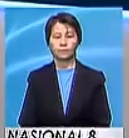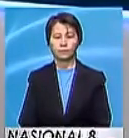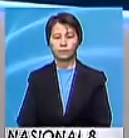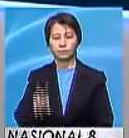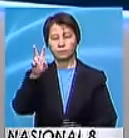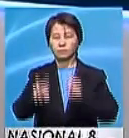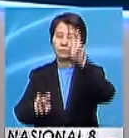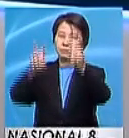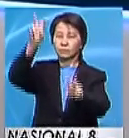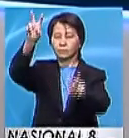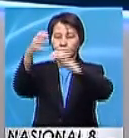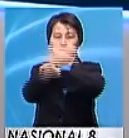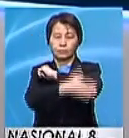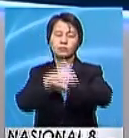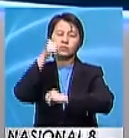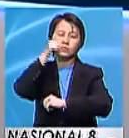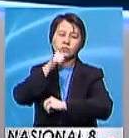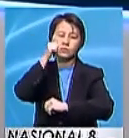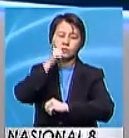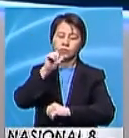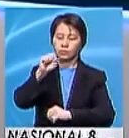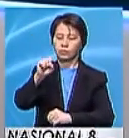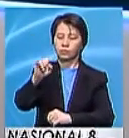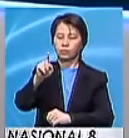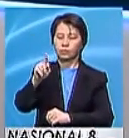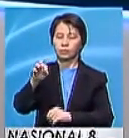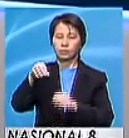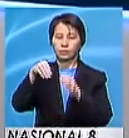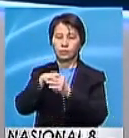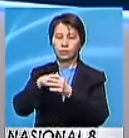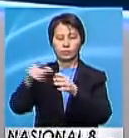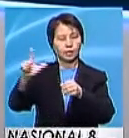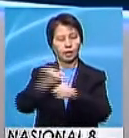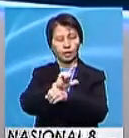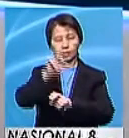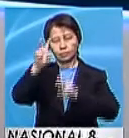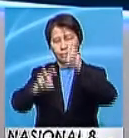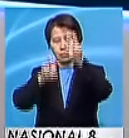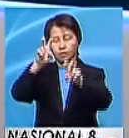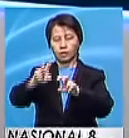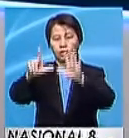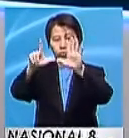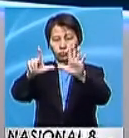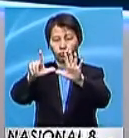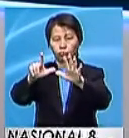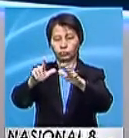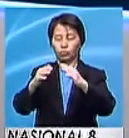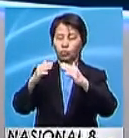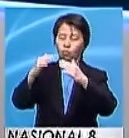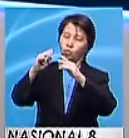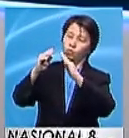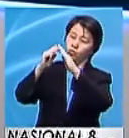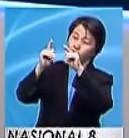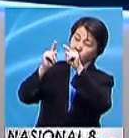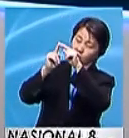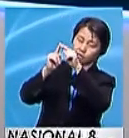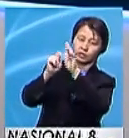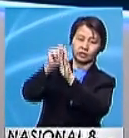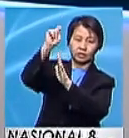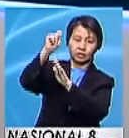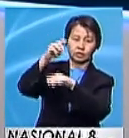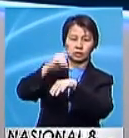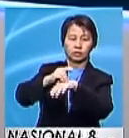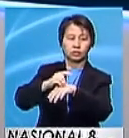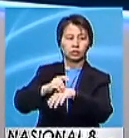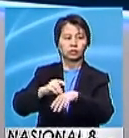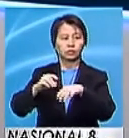Pendaki wanita negara Siti Hanisah Syahrudin yang kini dalam misi melengkapkan pendakian ketujuh puncak tertinggi dunia di Gunung